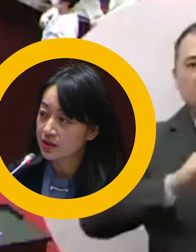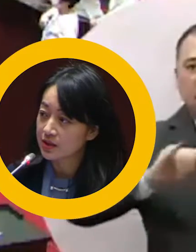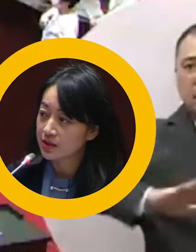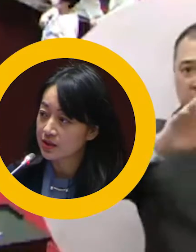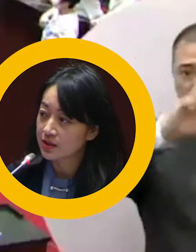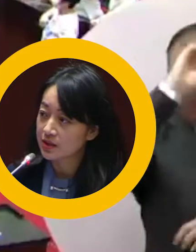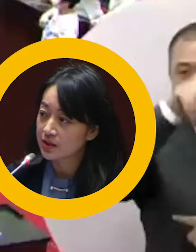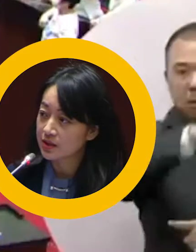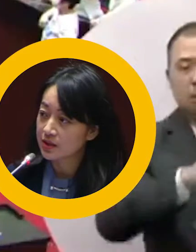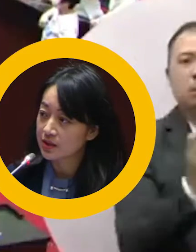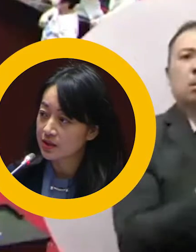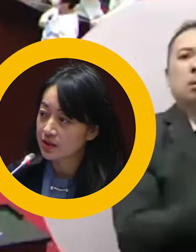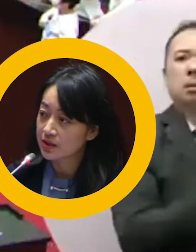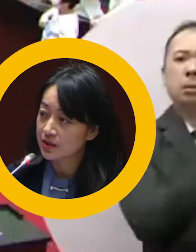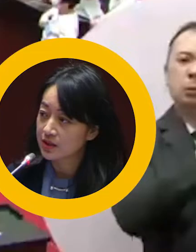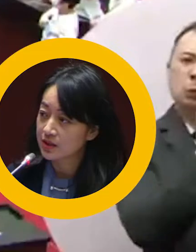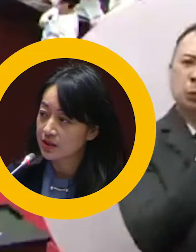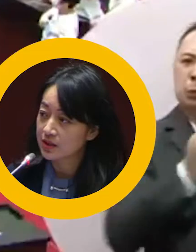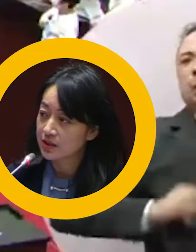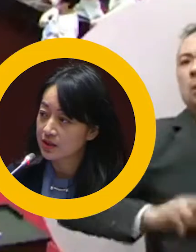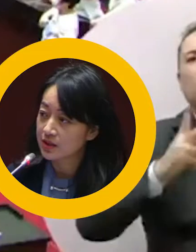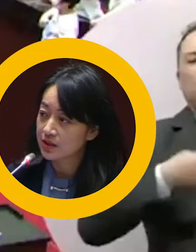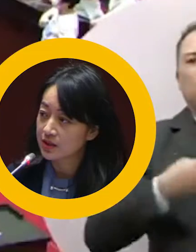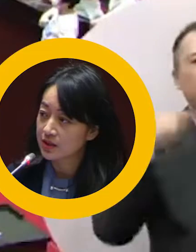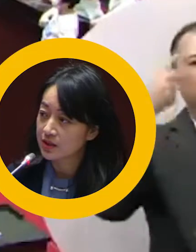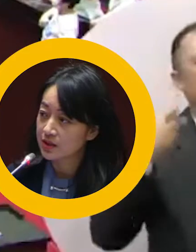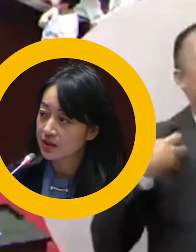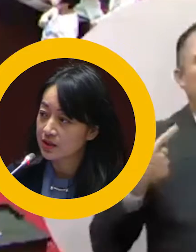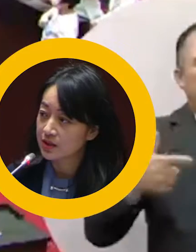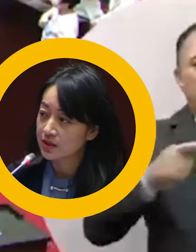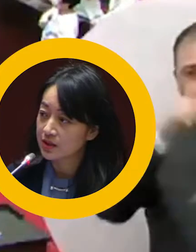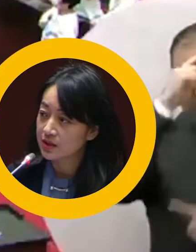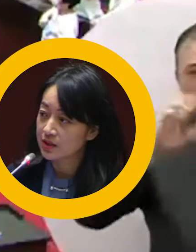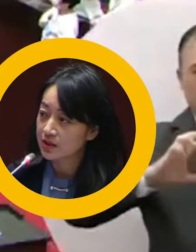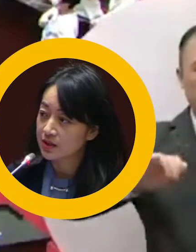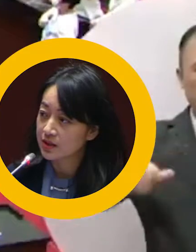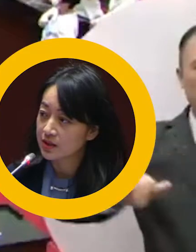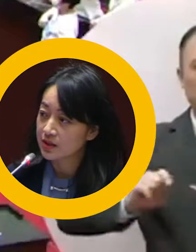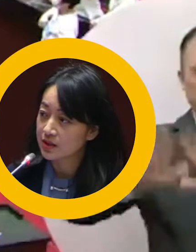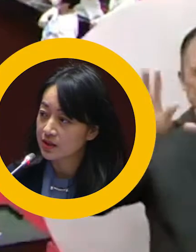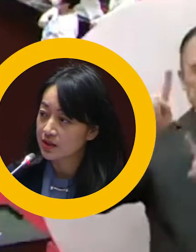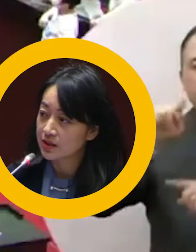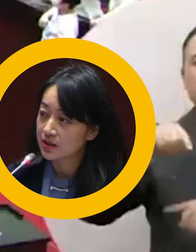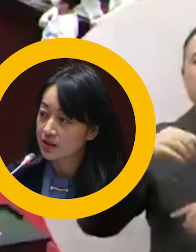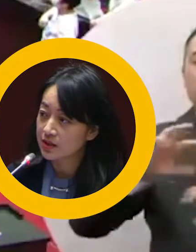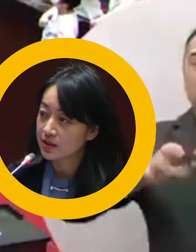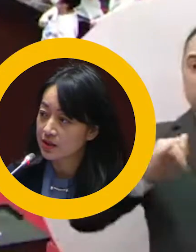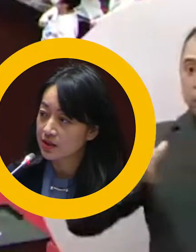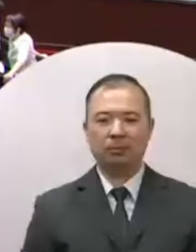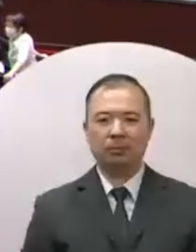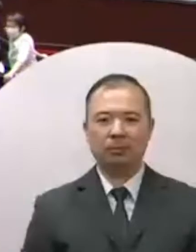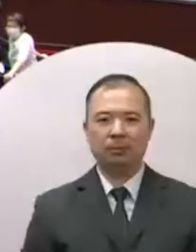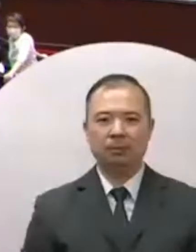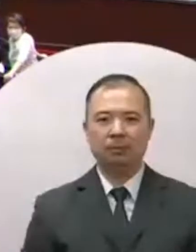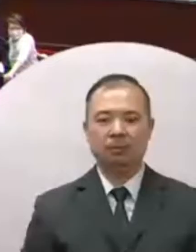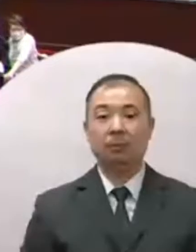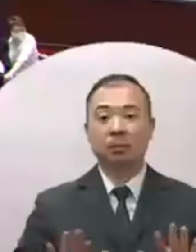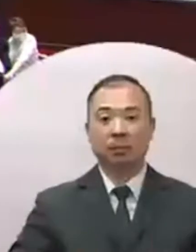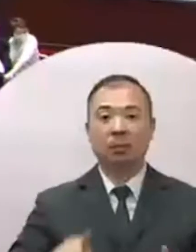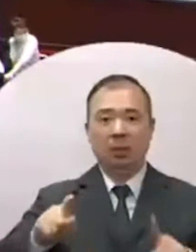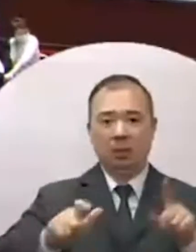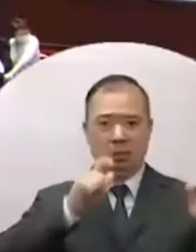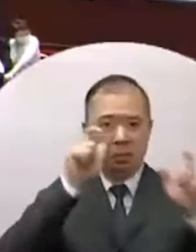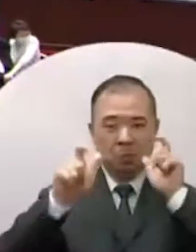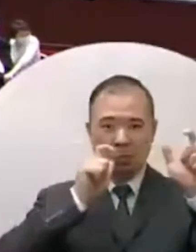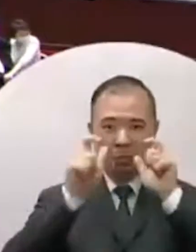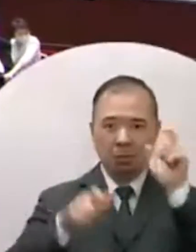检讨的机会都没有。我觉得这不是一个负责的在野党，请国民党让我们有机会实质监督、实质质询、 实质监